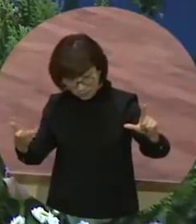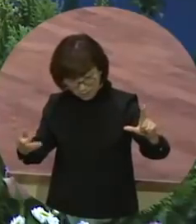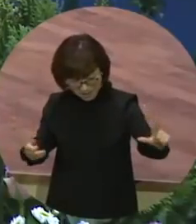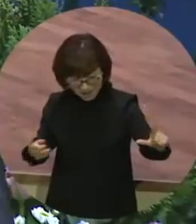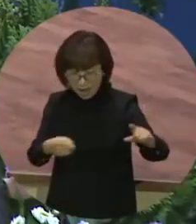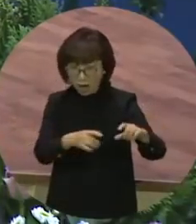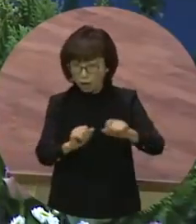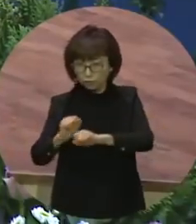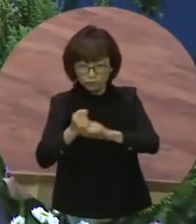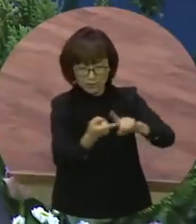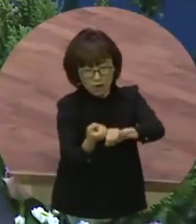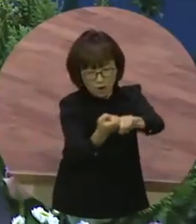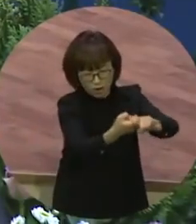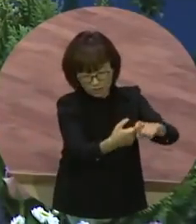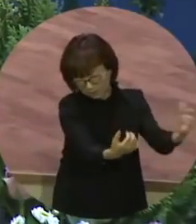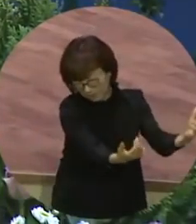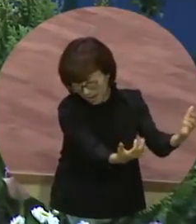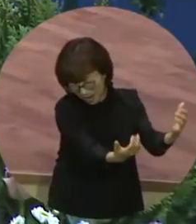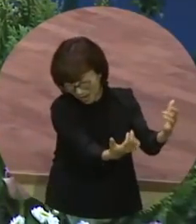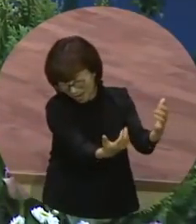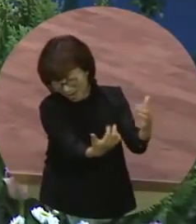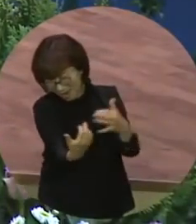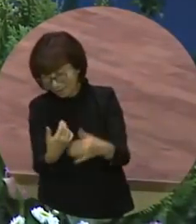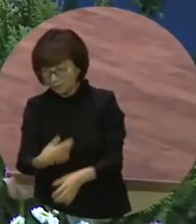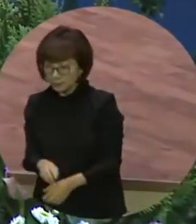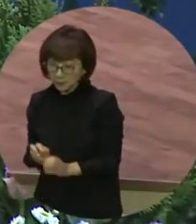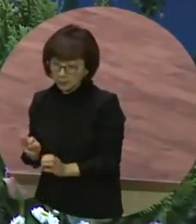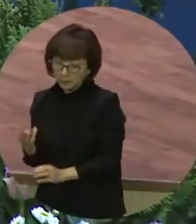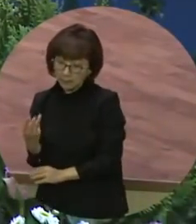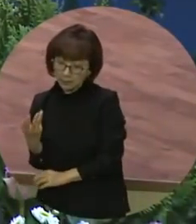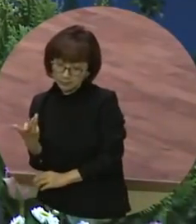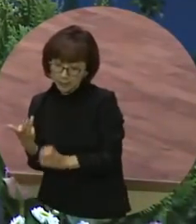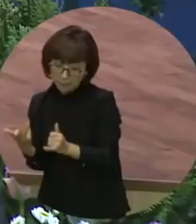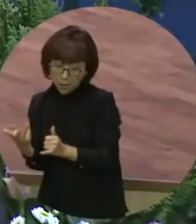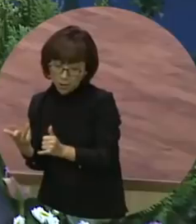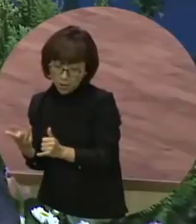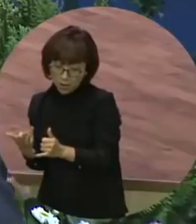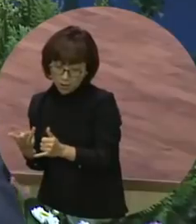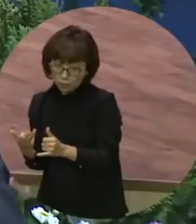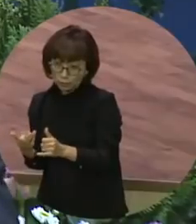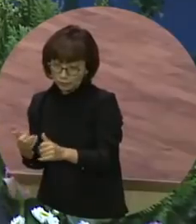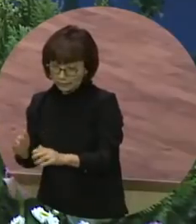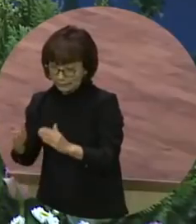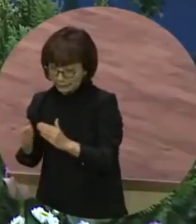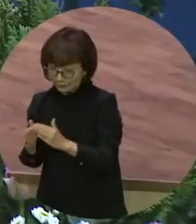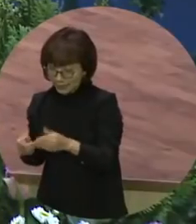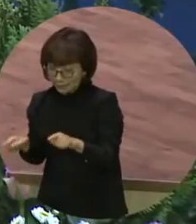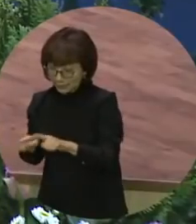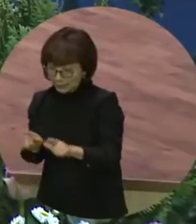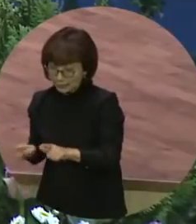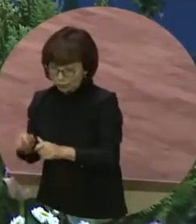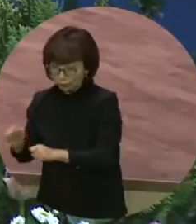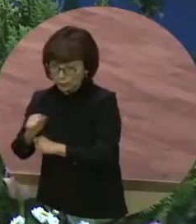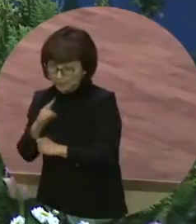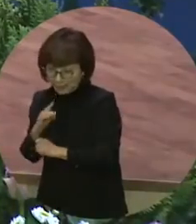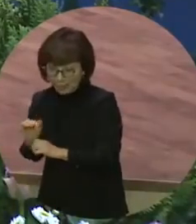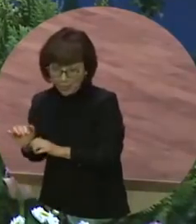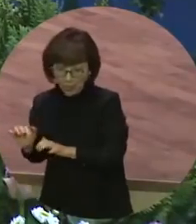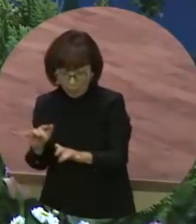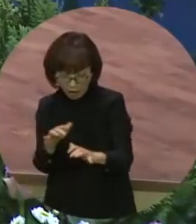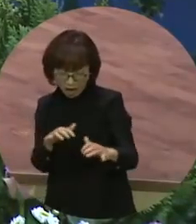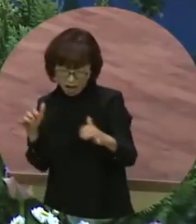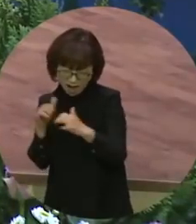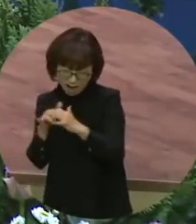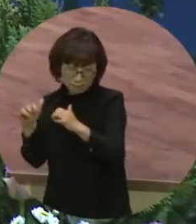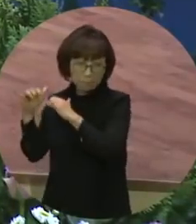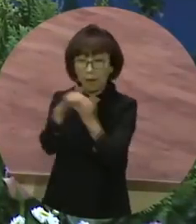연합군을 쳐가지고 이길 정도로 대단한 믿음이 있었는데, 지금 아브라함은요, 뭔 두려움에 잡혔냐